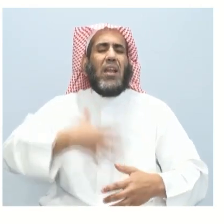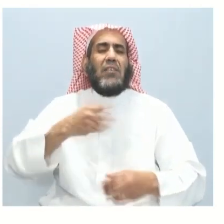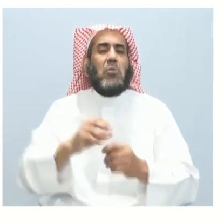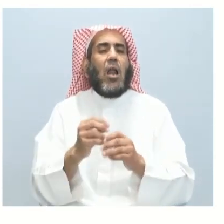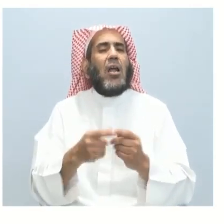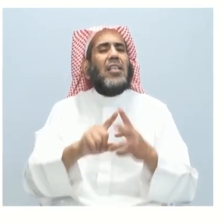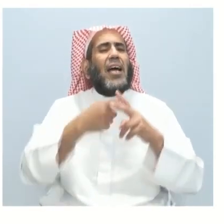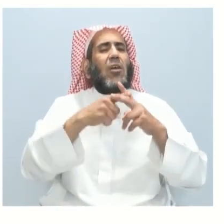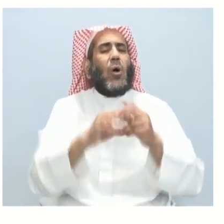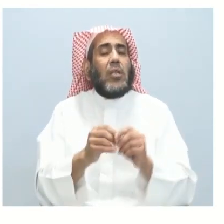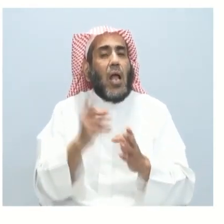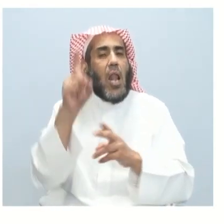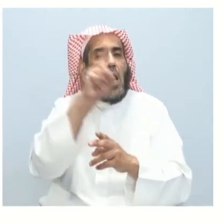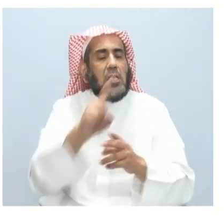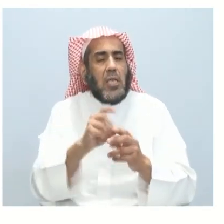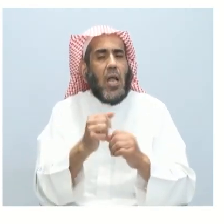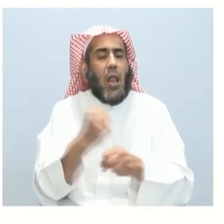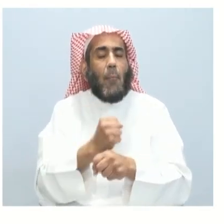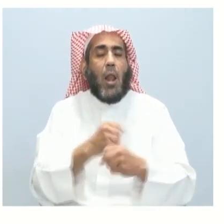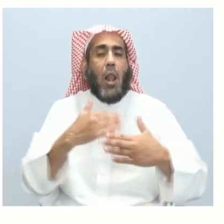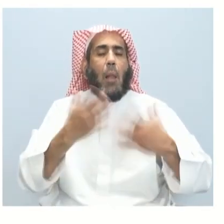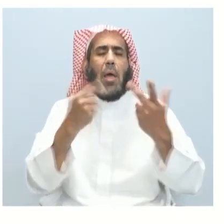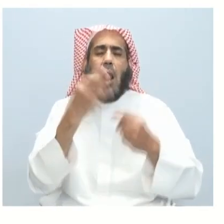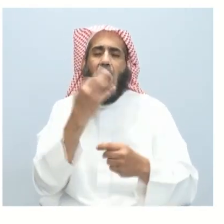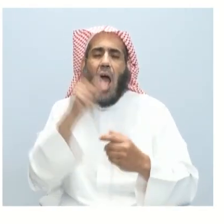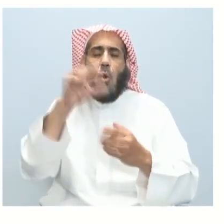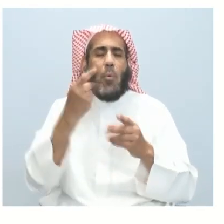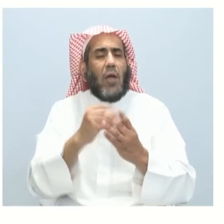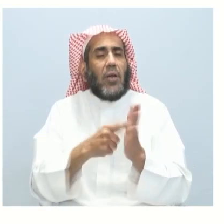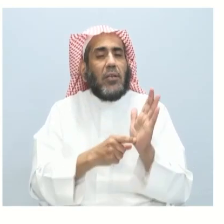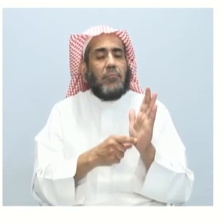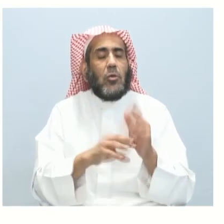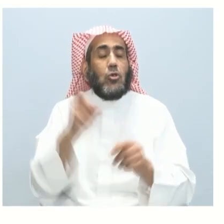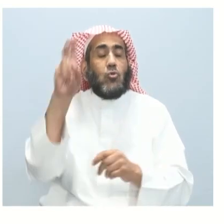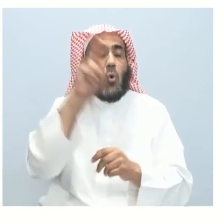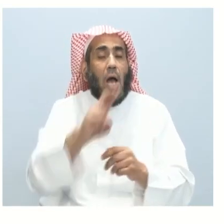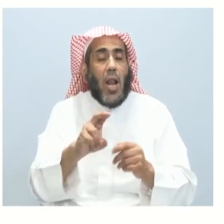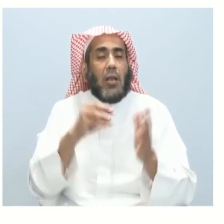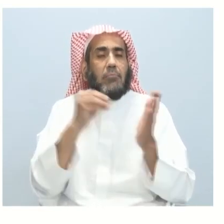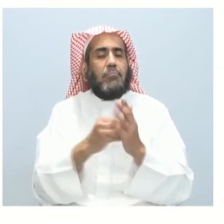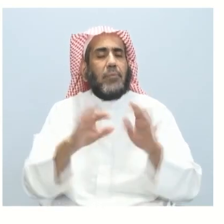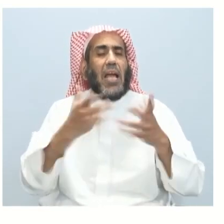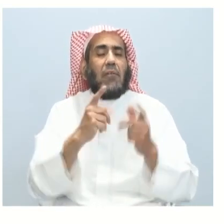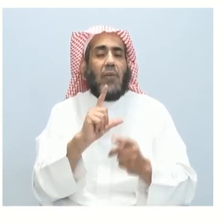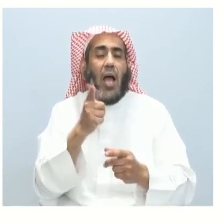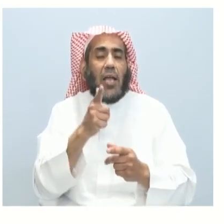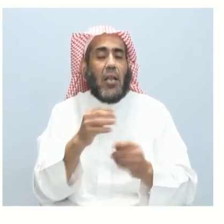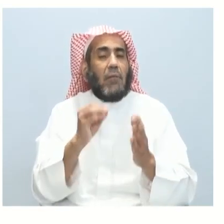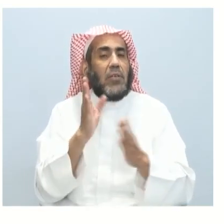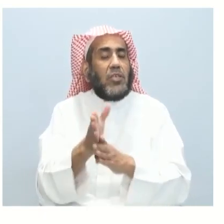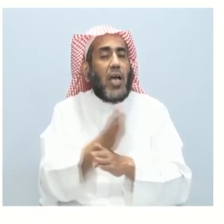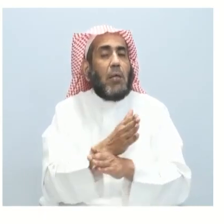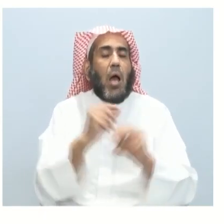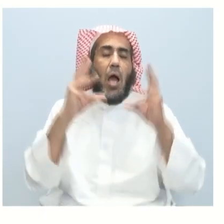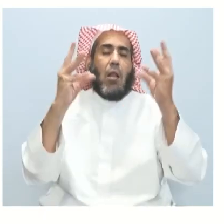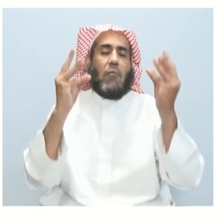وسائل فان كانت الاسئله توجه العمل الادبي من القائل وماذا قيل وكيف قيل هنا السؤال في كيف قيل وهذا في الجانب